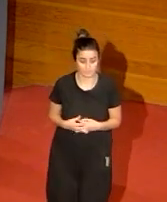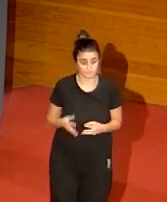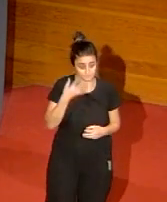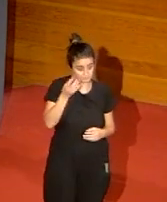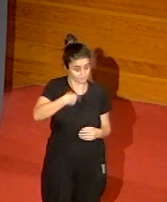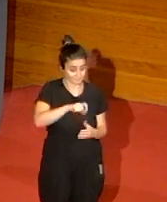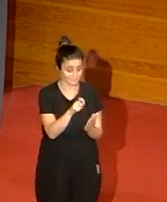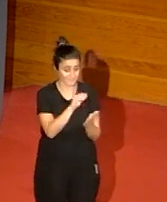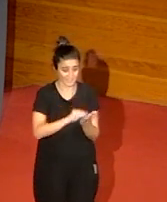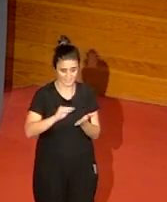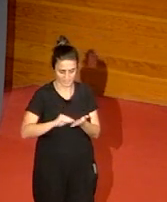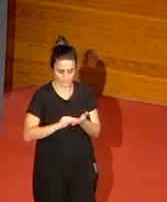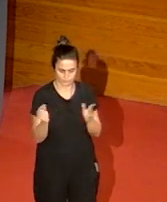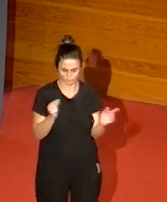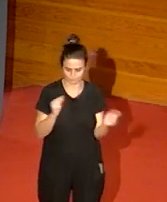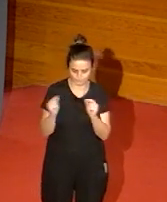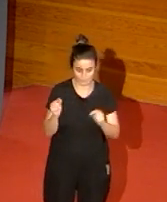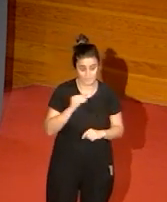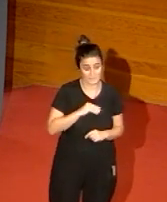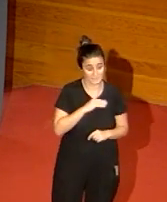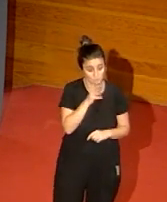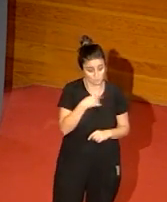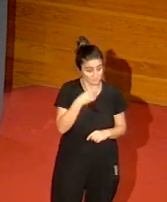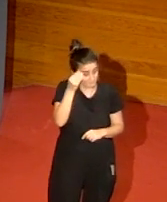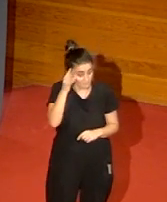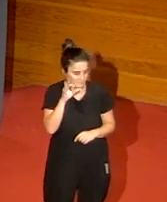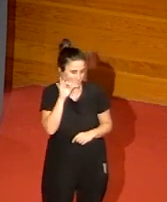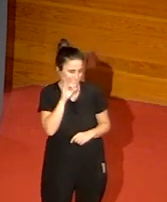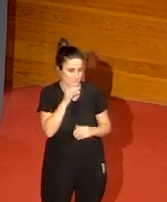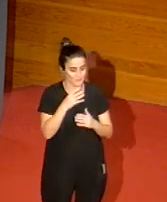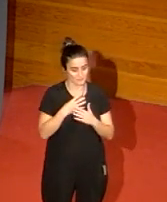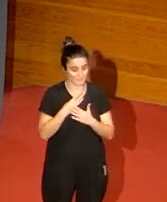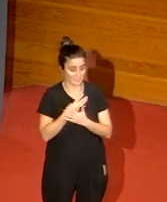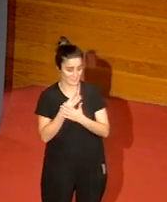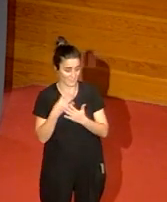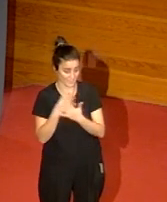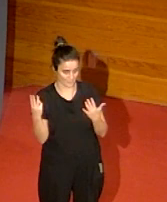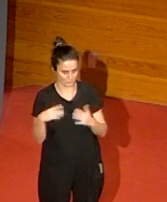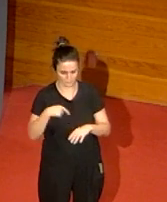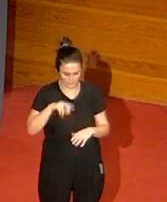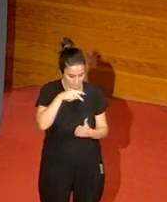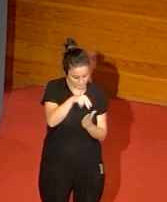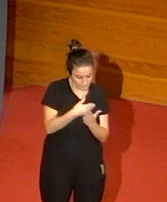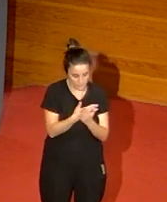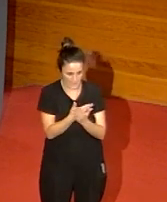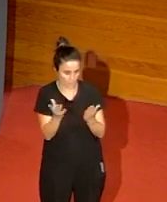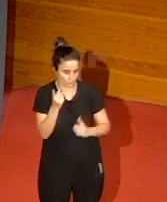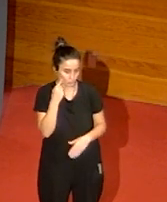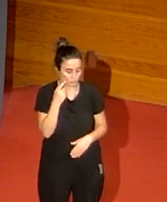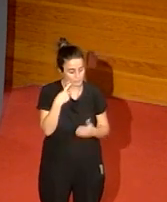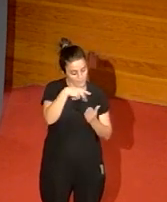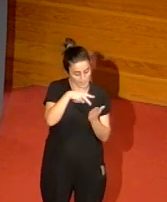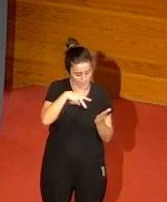dut, segurazki, 19. mendeko egunkariak irakurtzen ohituta zeuden ikusleek, edo kasu honetan